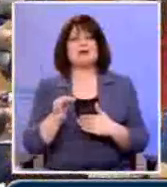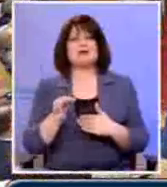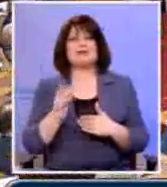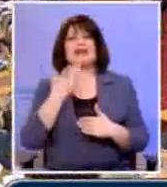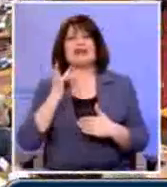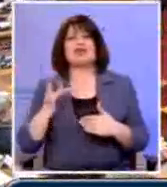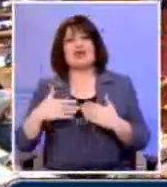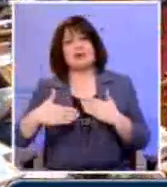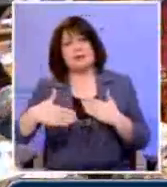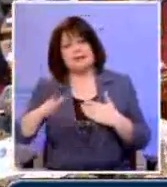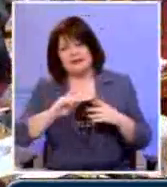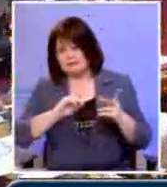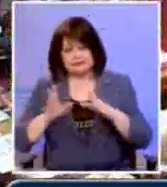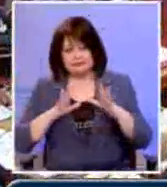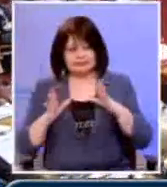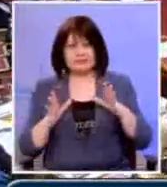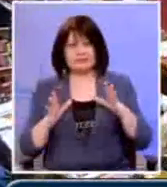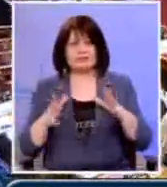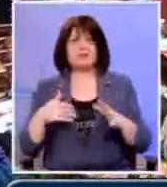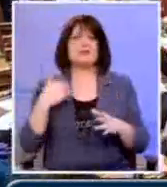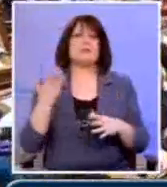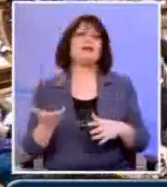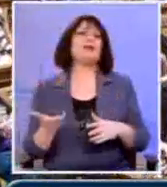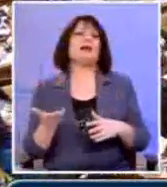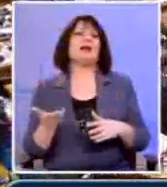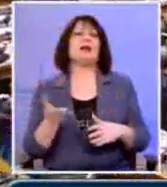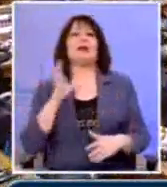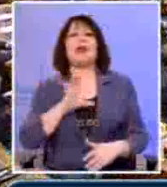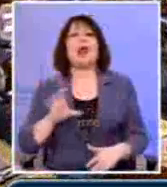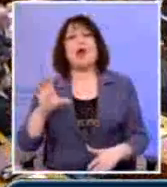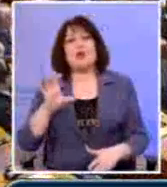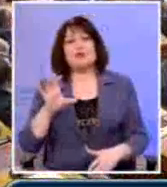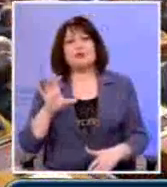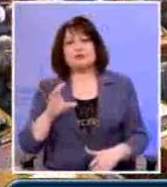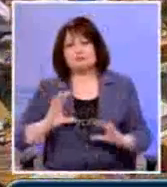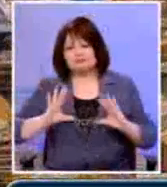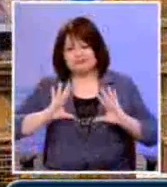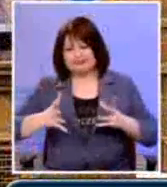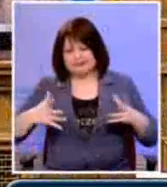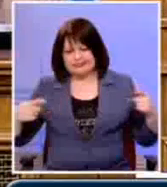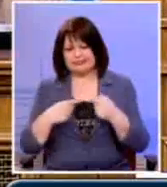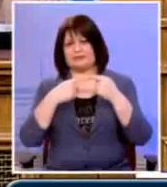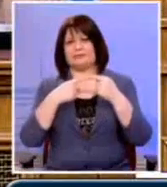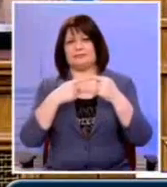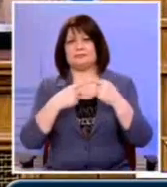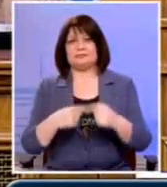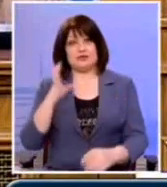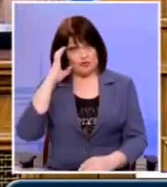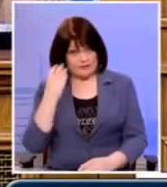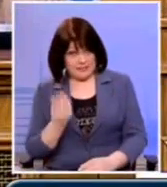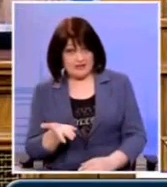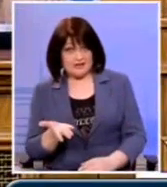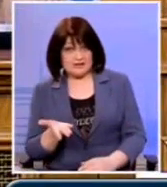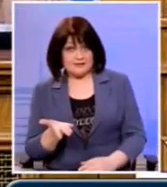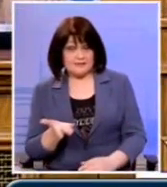μετά το 1929. Και πολύ γρήγορα ο ένας περήφανος λαός αρχίζει να στρέφεται και να μισεί τον άλλον. Σας θυμίζει κάτι αυτό?